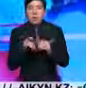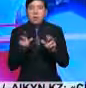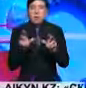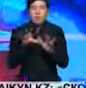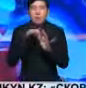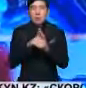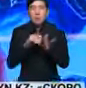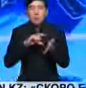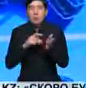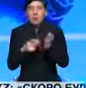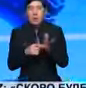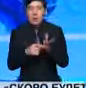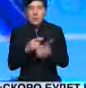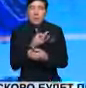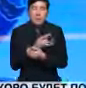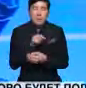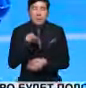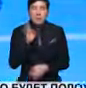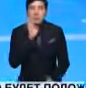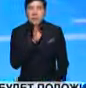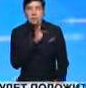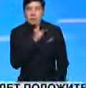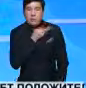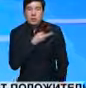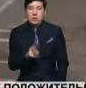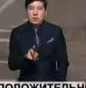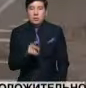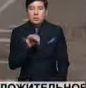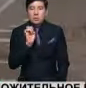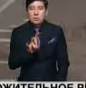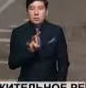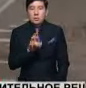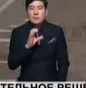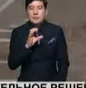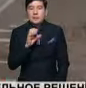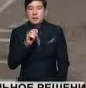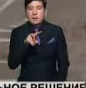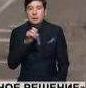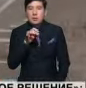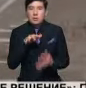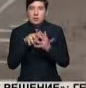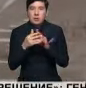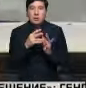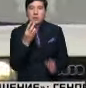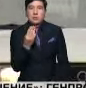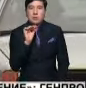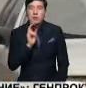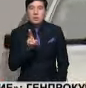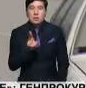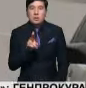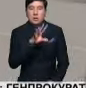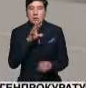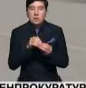области. В смерти малыша подозревается его мать. Жуткую находку обнаружили в селе Щелек. Как и при каких обстоятельствах